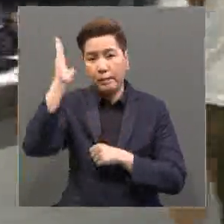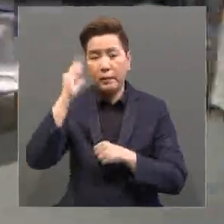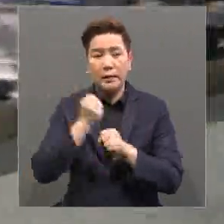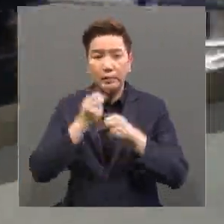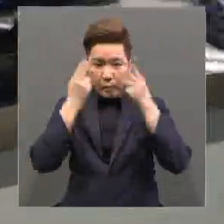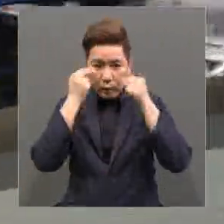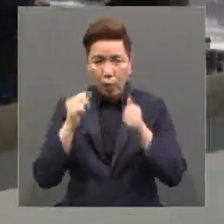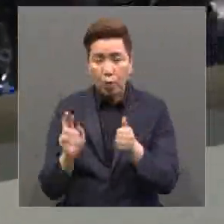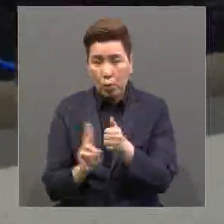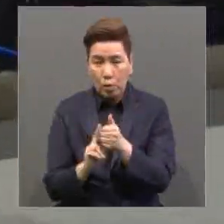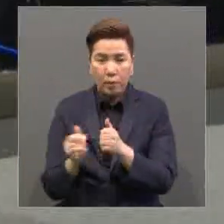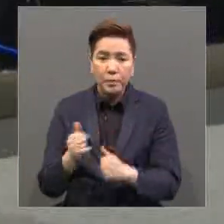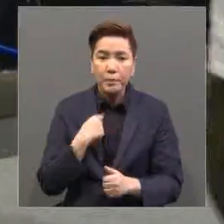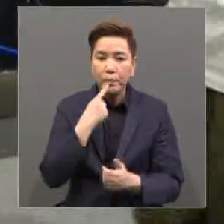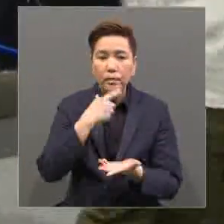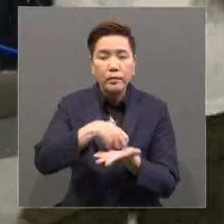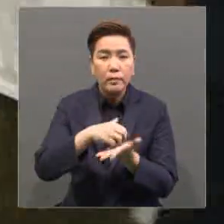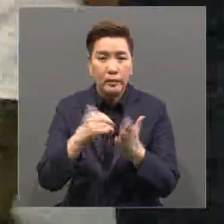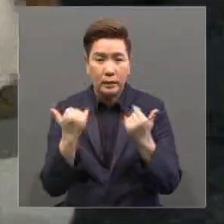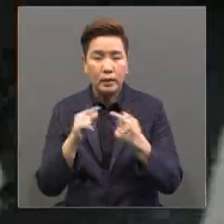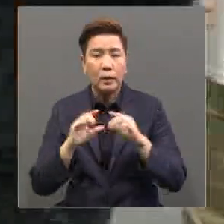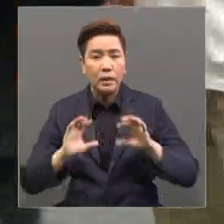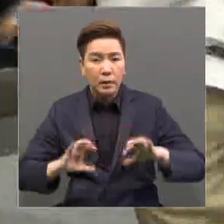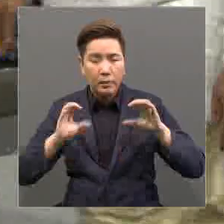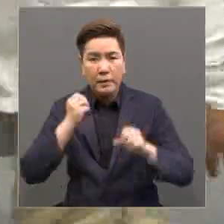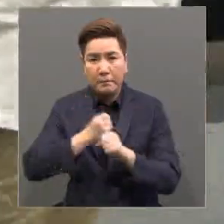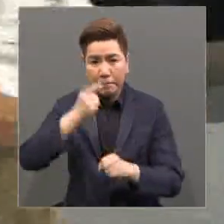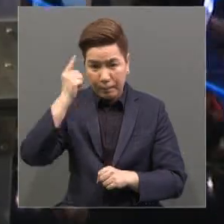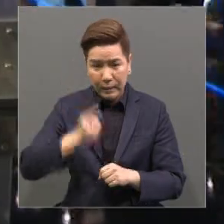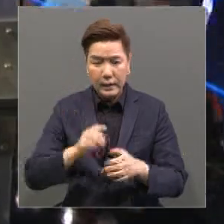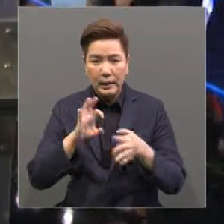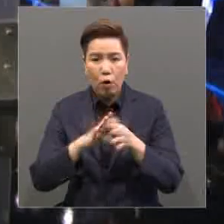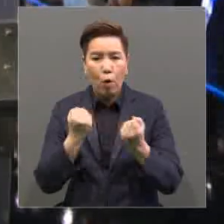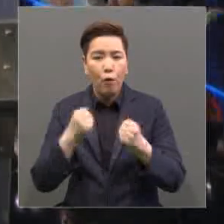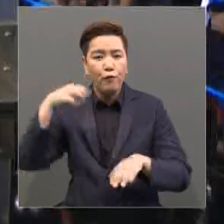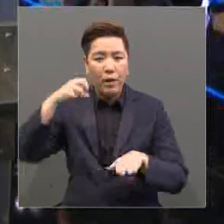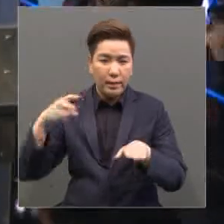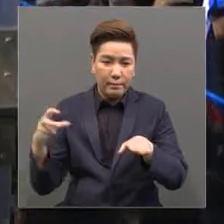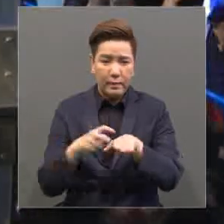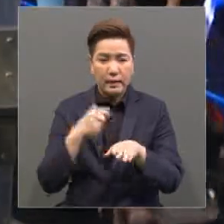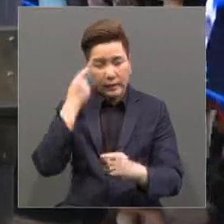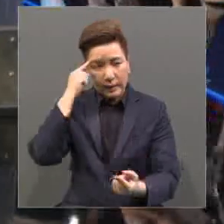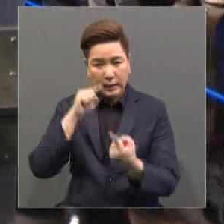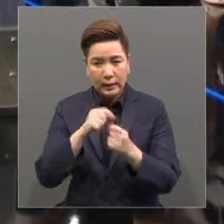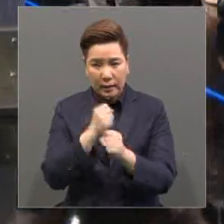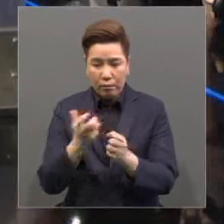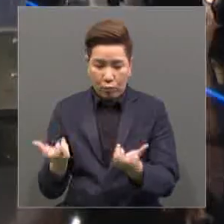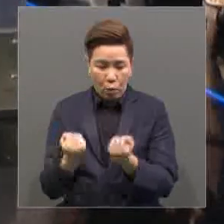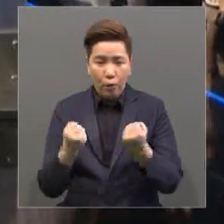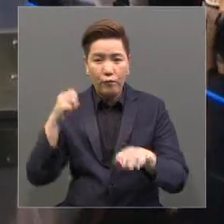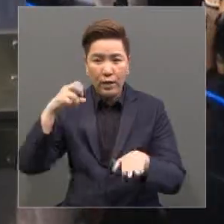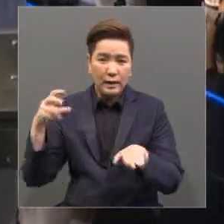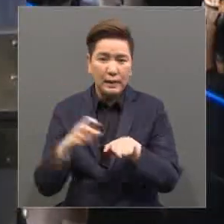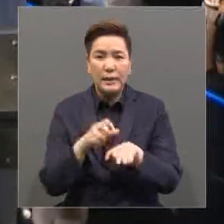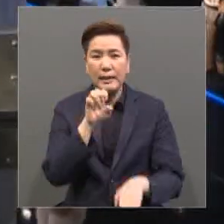ประจำสำนักนายกรัฐมนตรีได้ย้ำเลยนะครับว่ารัฐบาลเนี่ยเอาจริงเอาจังกับเรื่องนี้และมุ่งมั่นสนับสนุนการผลิตและการใช้รถยนต์